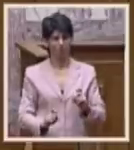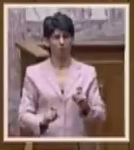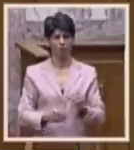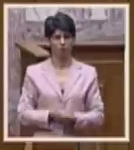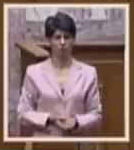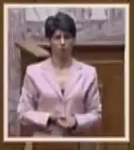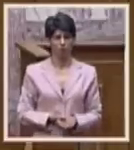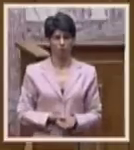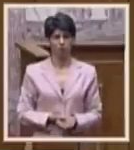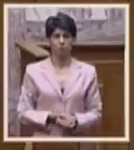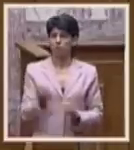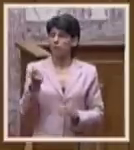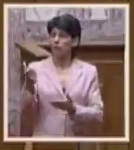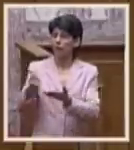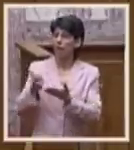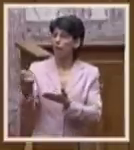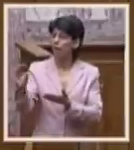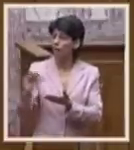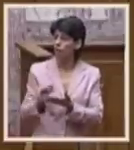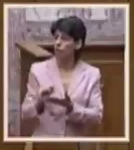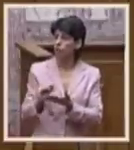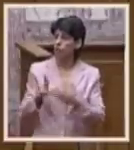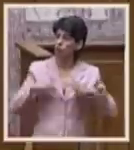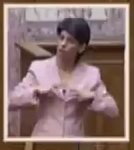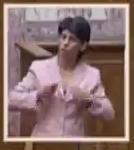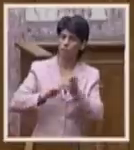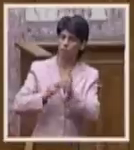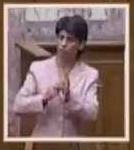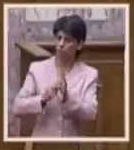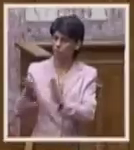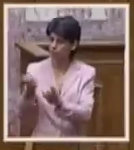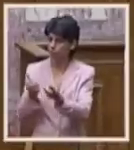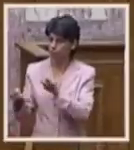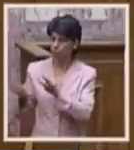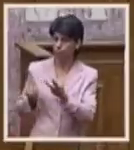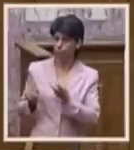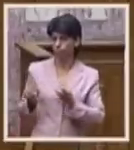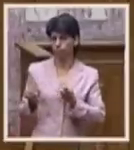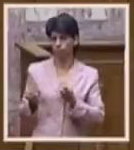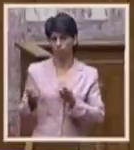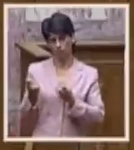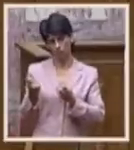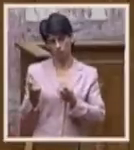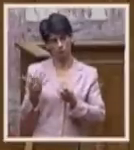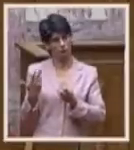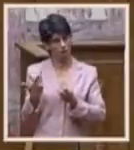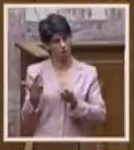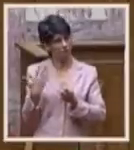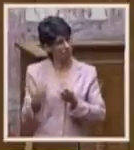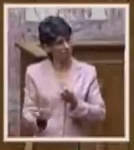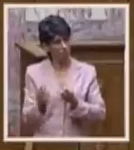αναγκαστικά τραβάμε χρήματα από το κράτος και την οικονομία. Όταν όμως υπάρχει ένα